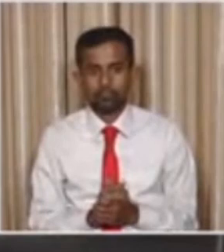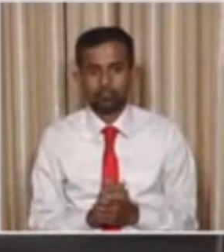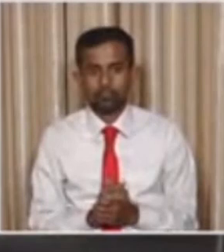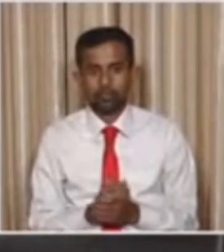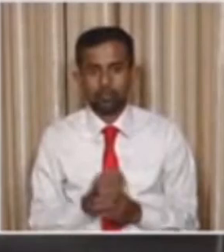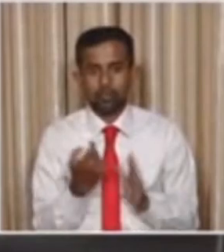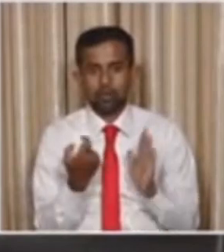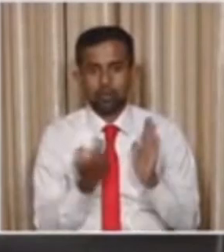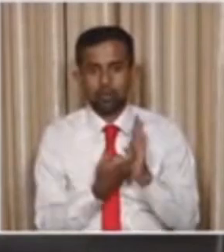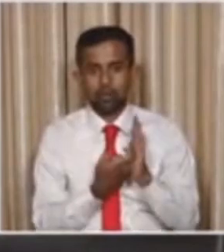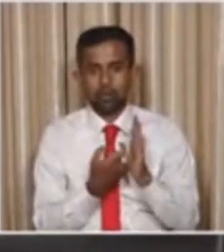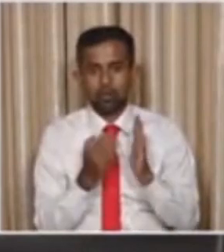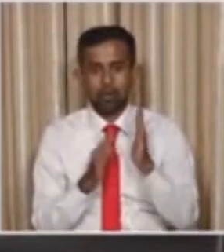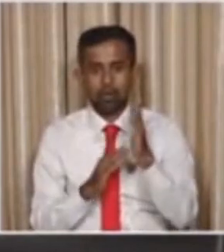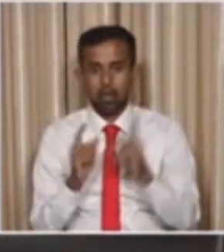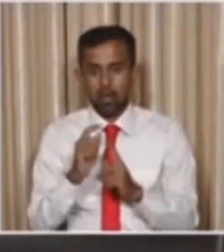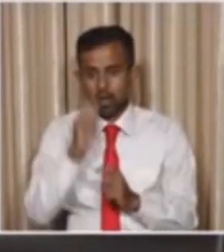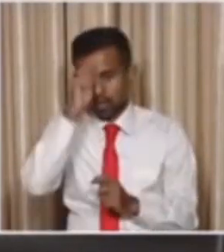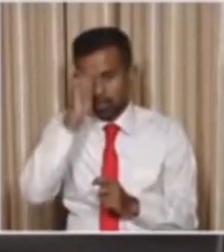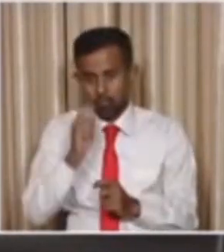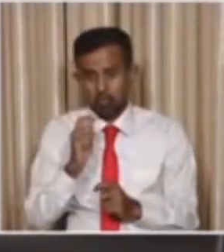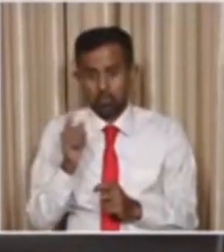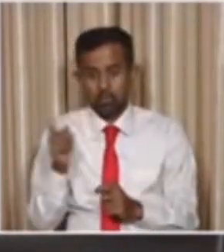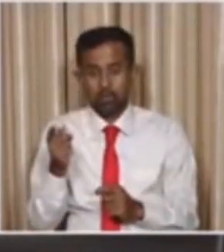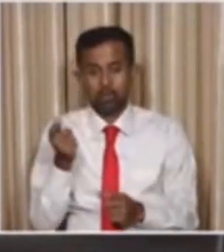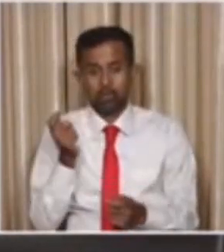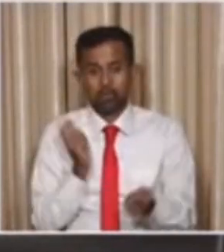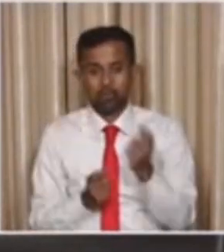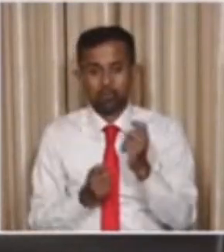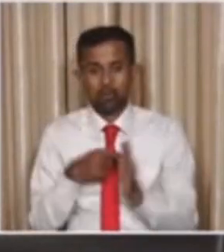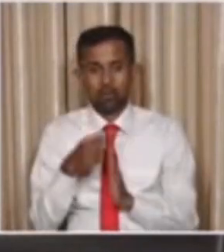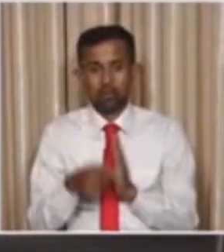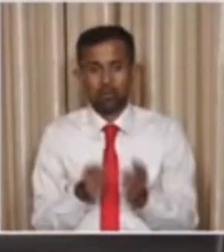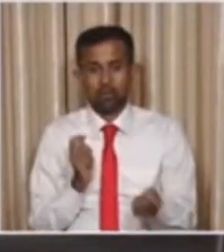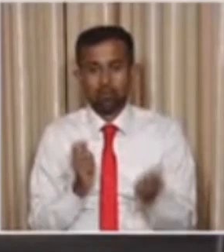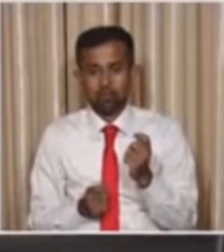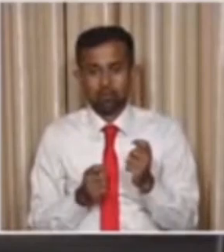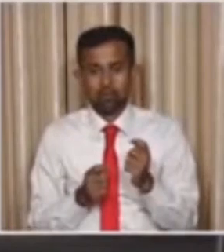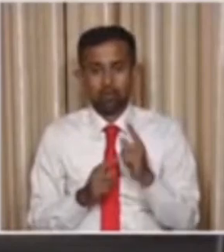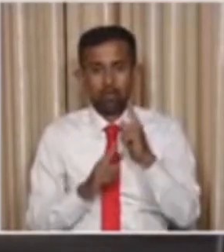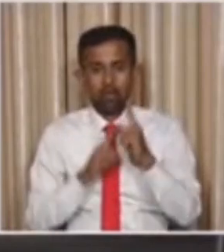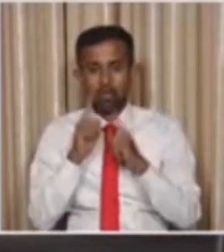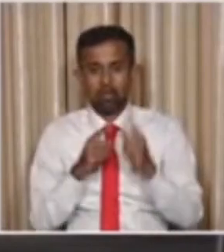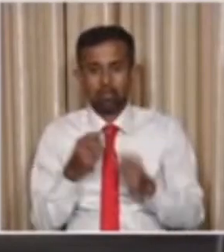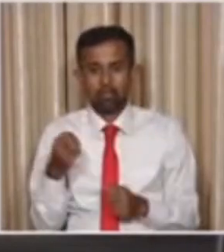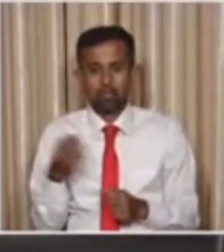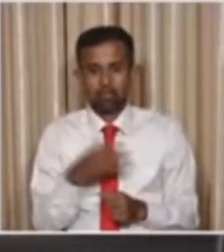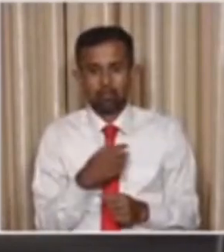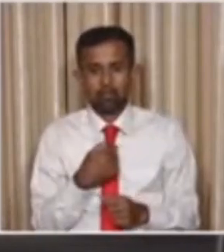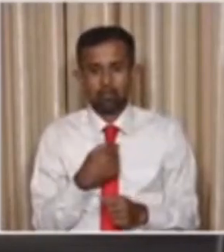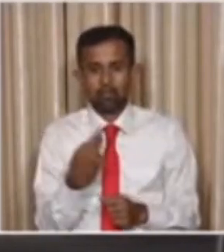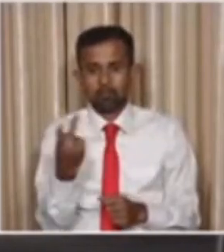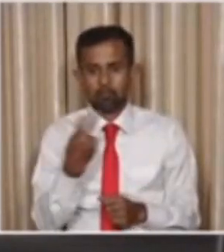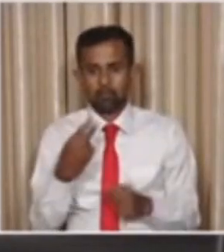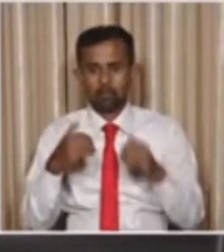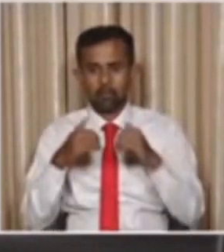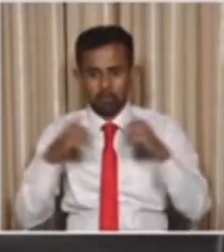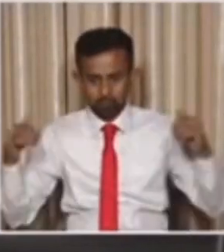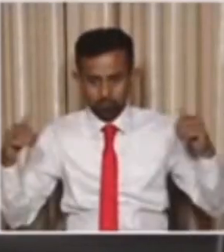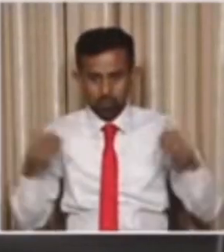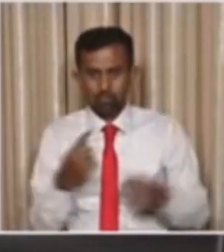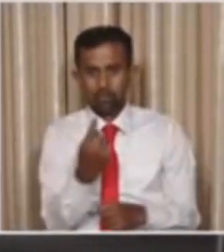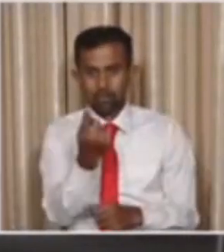ප්‍රසන්න රණසිංහ අමාත්‍යතුමාගේ එදා ක්‍රිකට් ශ්‍රී ලංකා ක්‍රිකට් ගැන කතා කරපු දවසේ අපි දෙනා දෙපැත්තක හිටියා කියලා ඔබතුමා සඳහන්